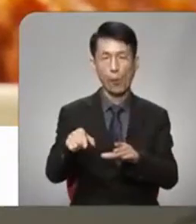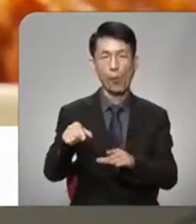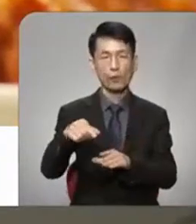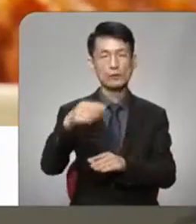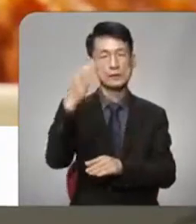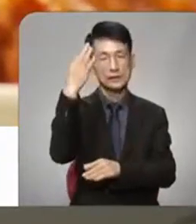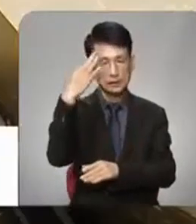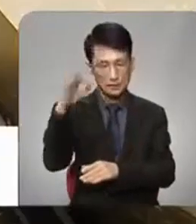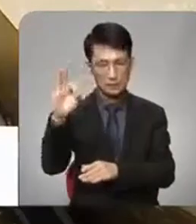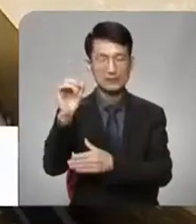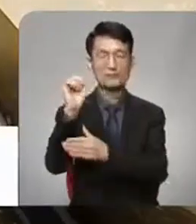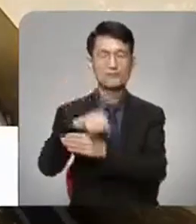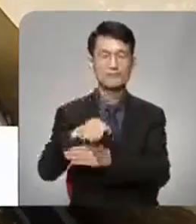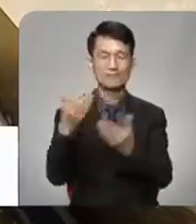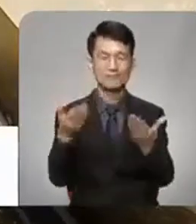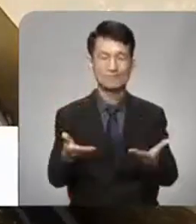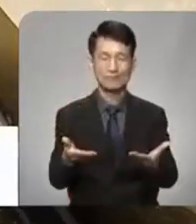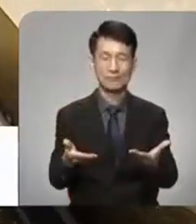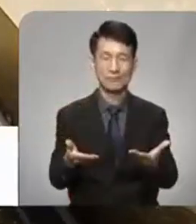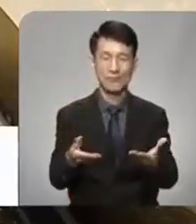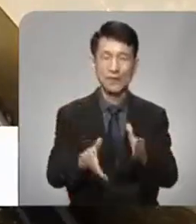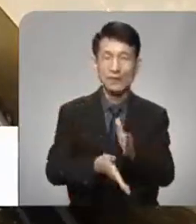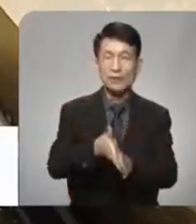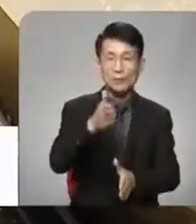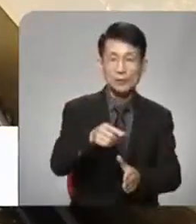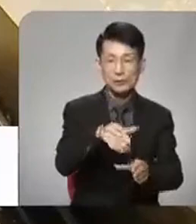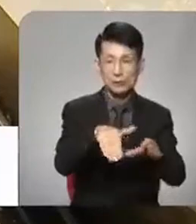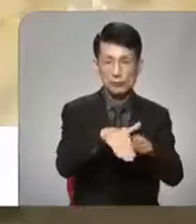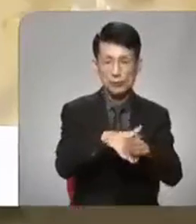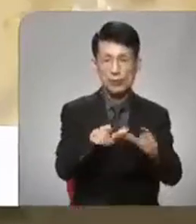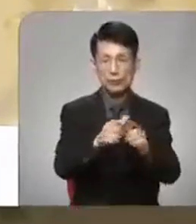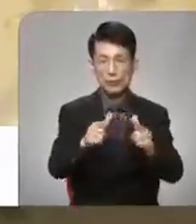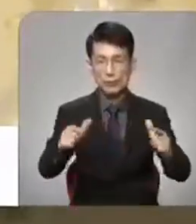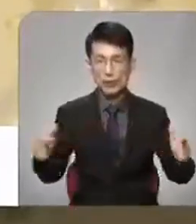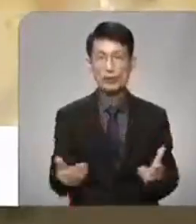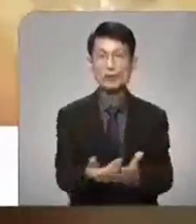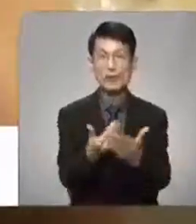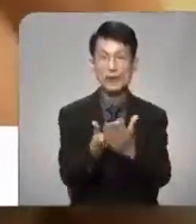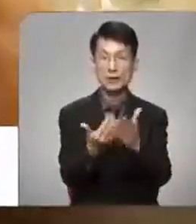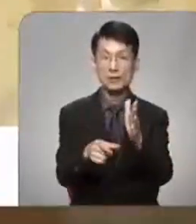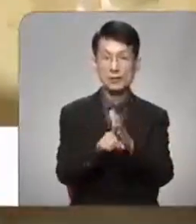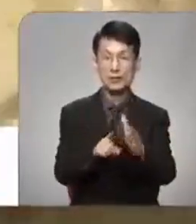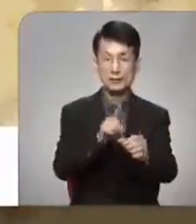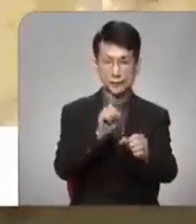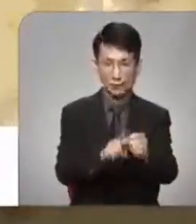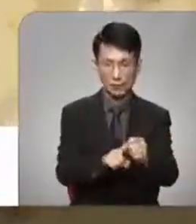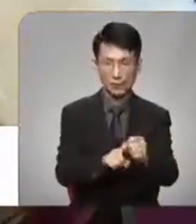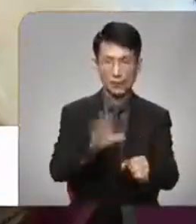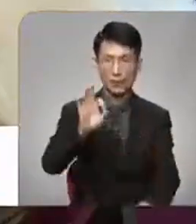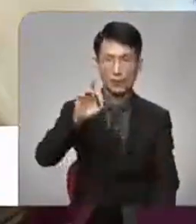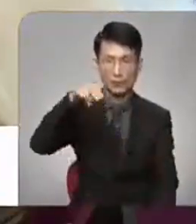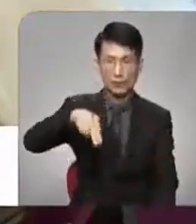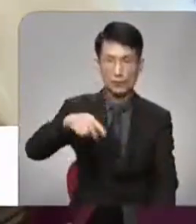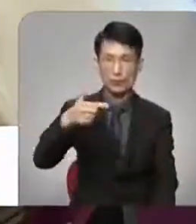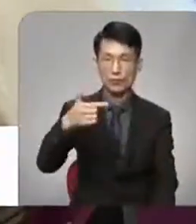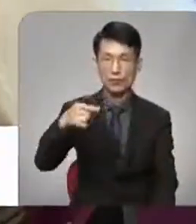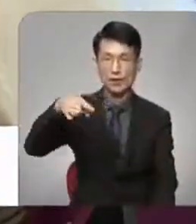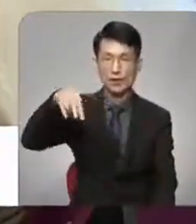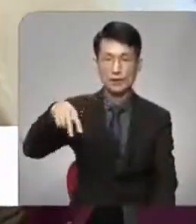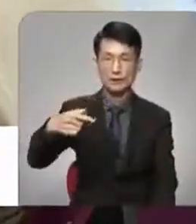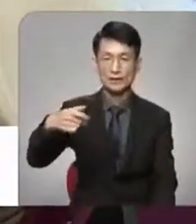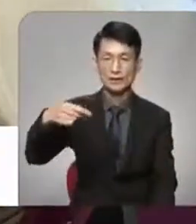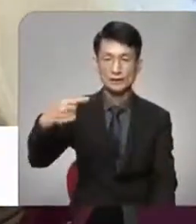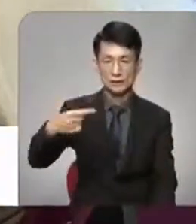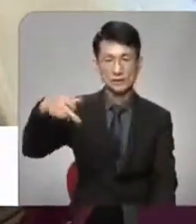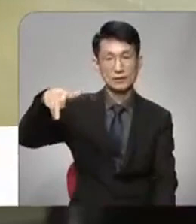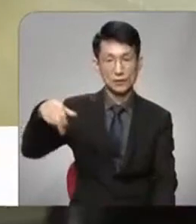받았습니다. 도시의 문화 다양성 증진과 지속가능한 발전을 목표로 협력하는 유네스코 창의도시 네트워크의